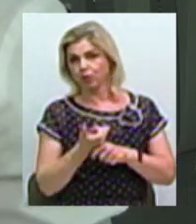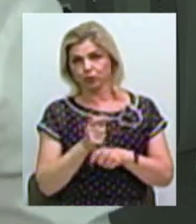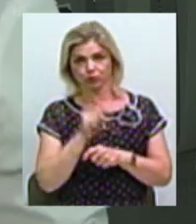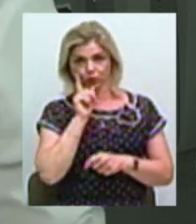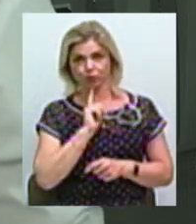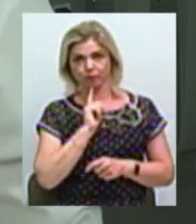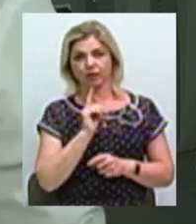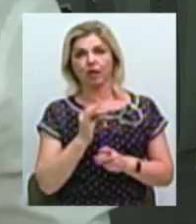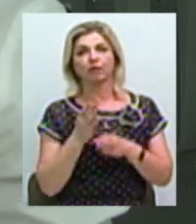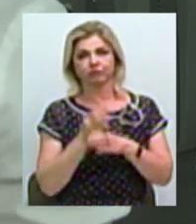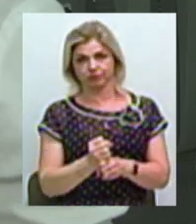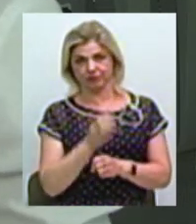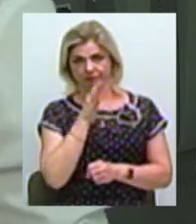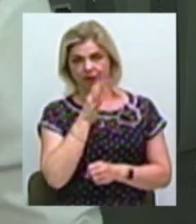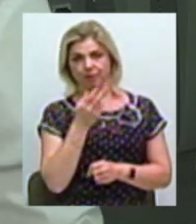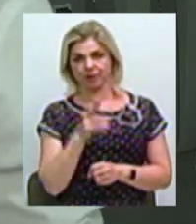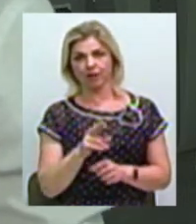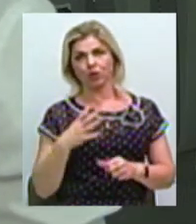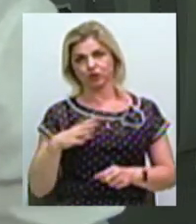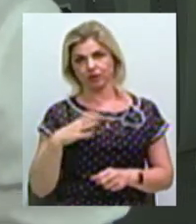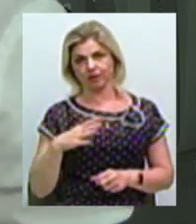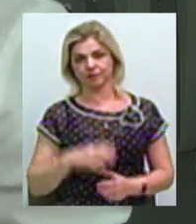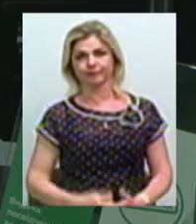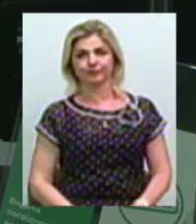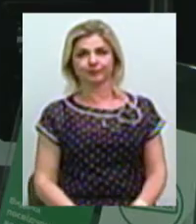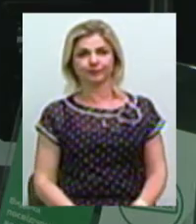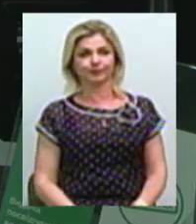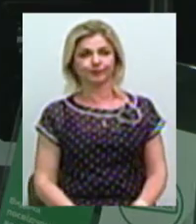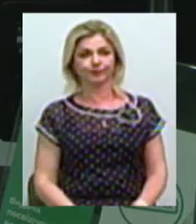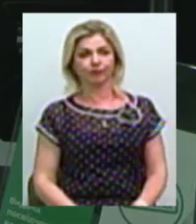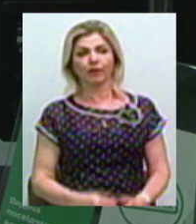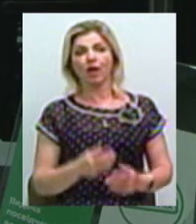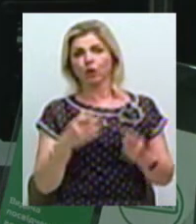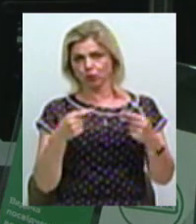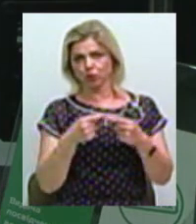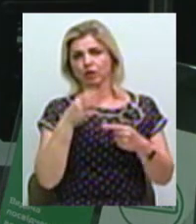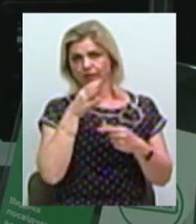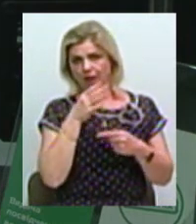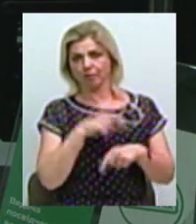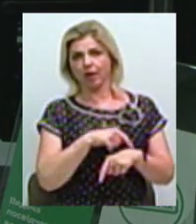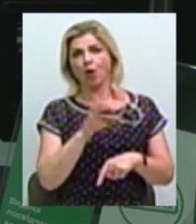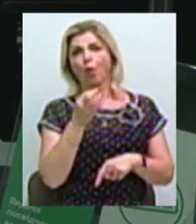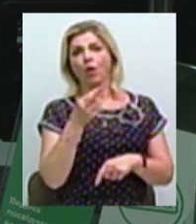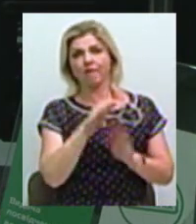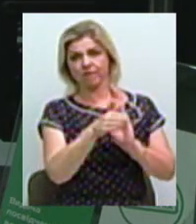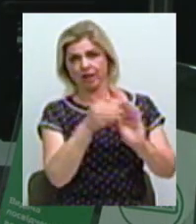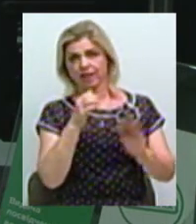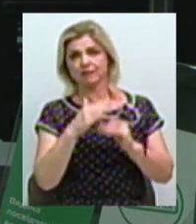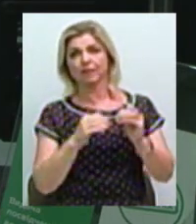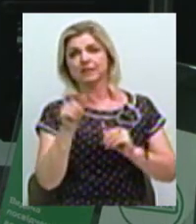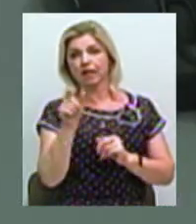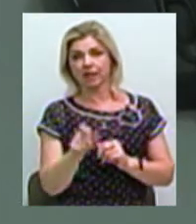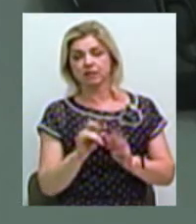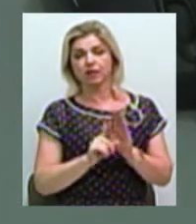і скорочує час для ожидання відвідувачів. Рівно у зазначений час Ольгу викликає спеціаліст.